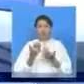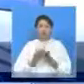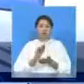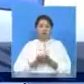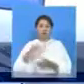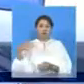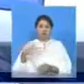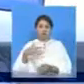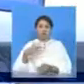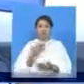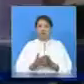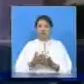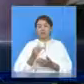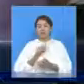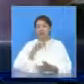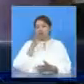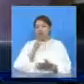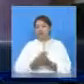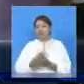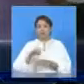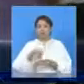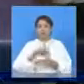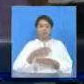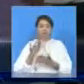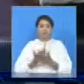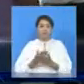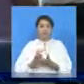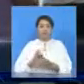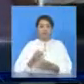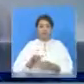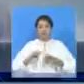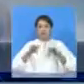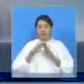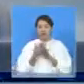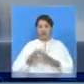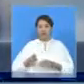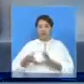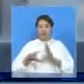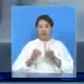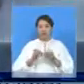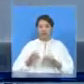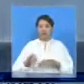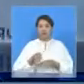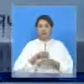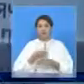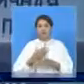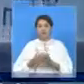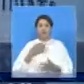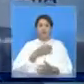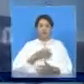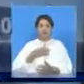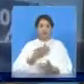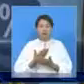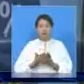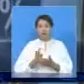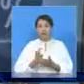превышает 5000. Заслушав доклад Акима района Алмаса Салыкбаева о перспективах развития села и района в целом, глава региона подчеркнул важность принятия системных